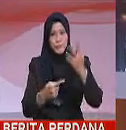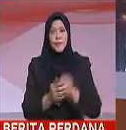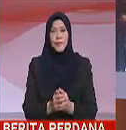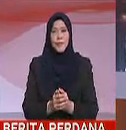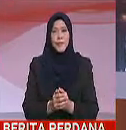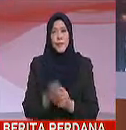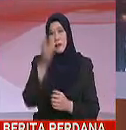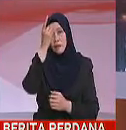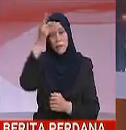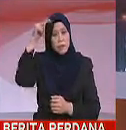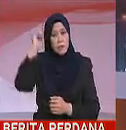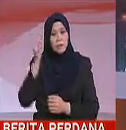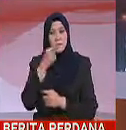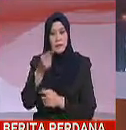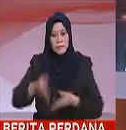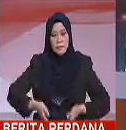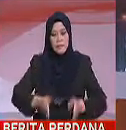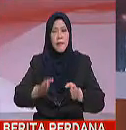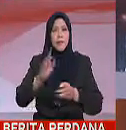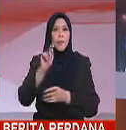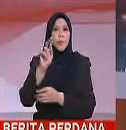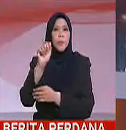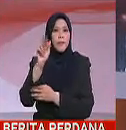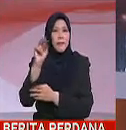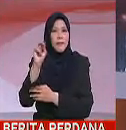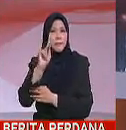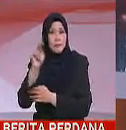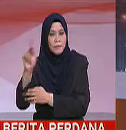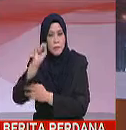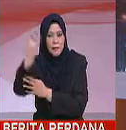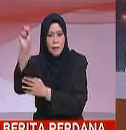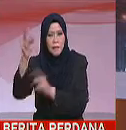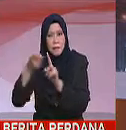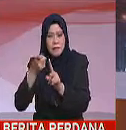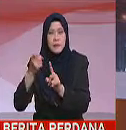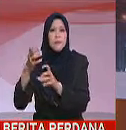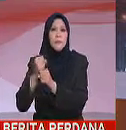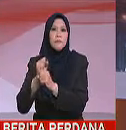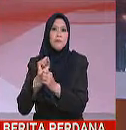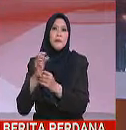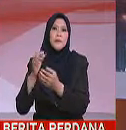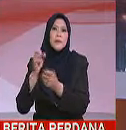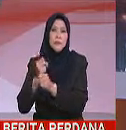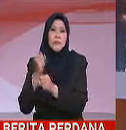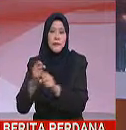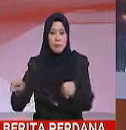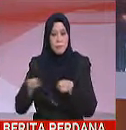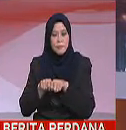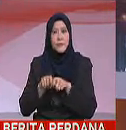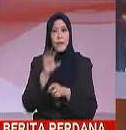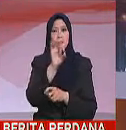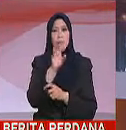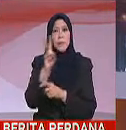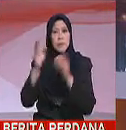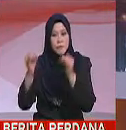Nur Hisham, kluster Jalan Tuaran di Kota Kinabalu, Sabah adalah hasil saringan di tempat kerja. 43 daripada